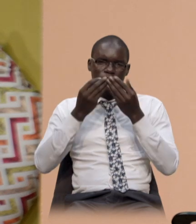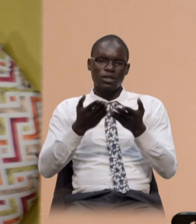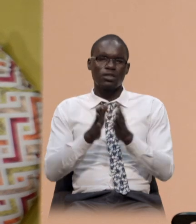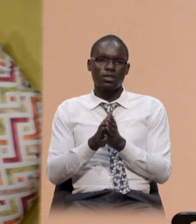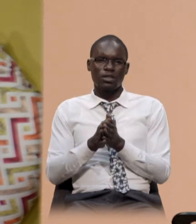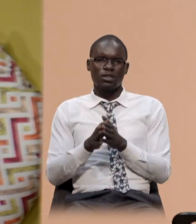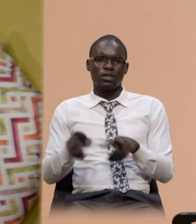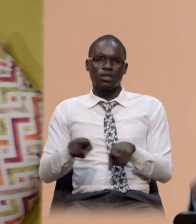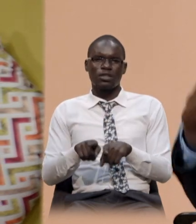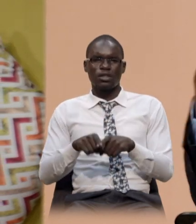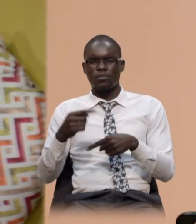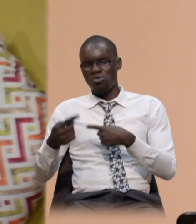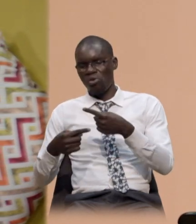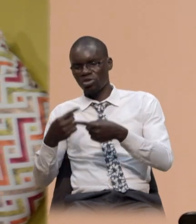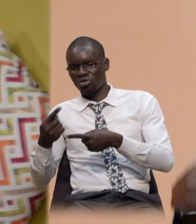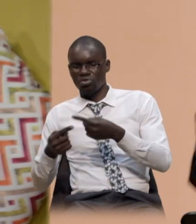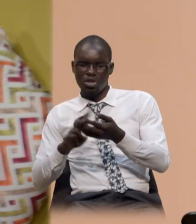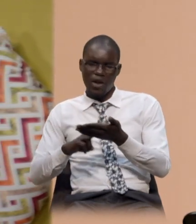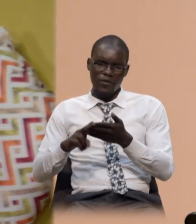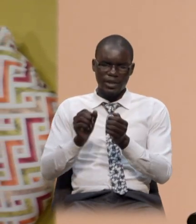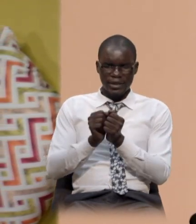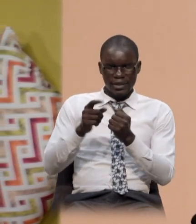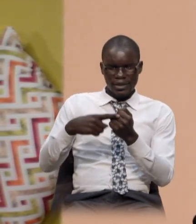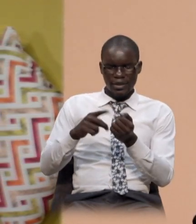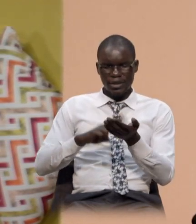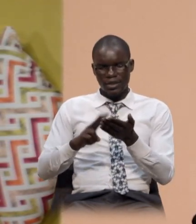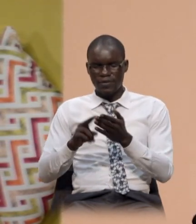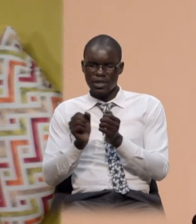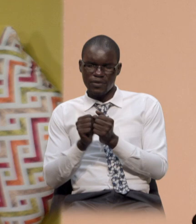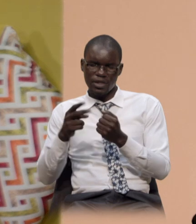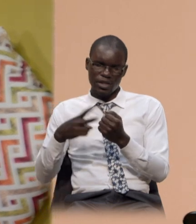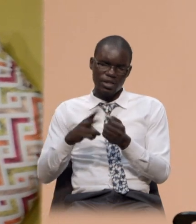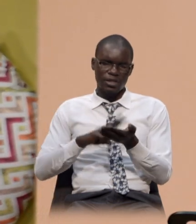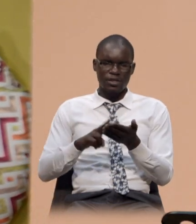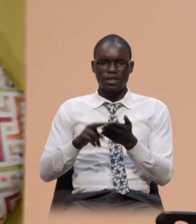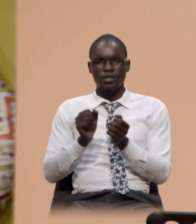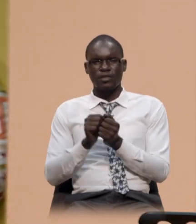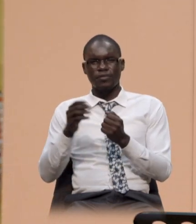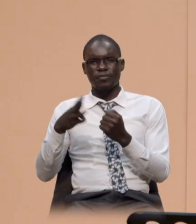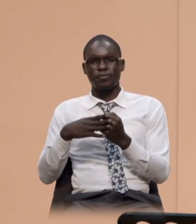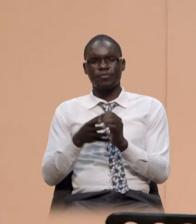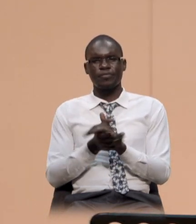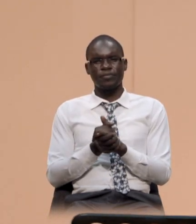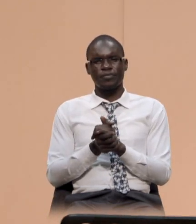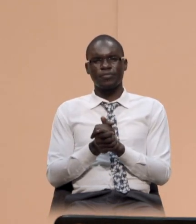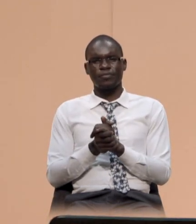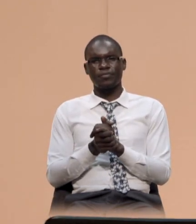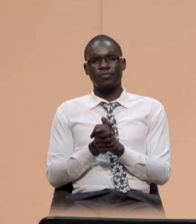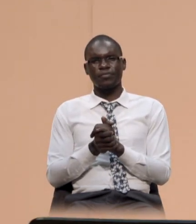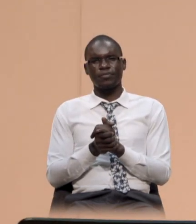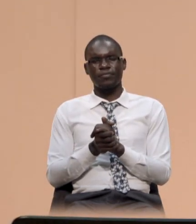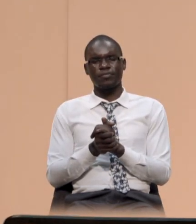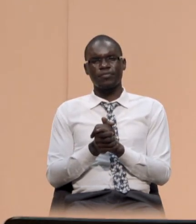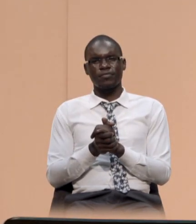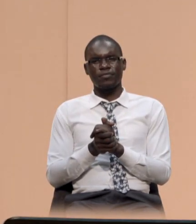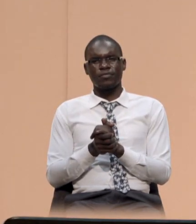ndivyo habari zikaendelea, fungu la 16, fungu la 17, fungu la 19. Watumishi wa Bwana, hapa ndio kuna jambo la pekee ambalo nahitaji